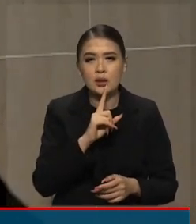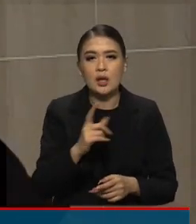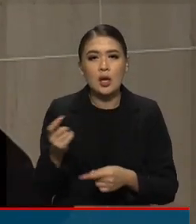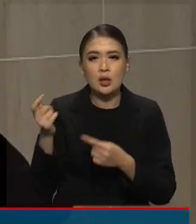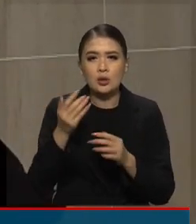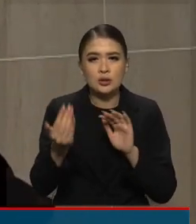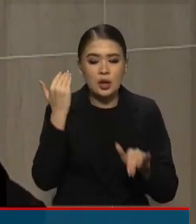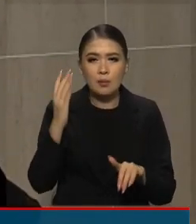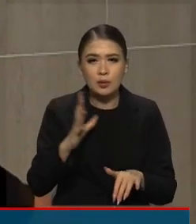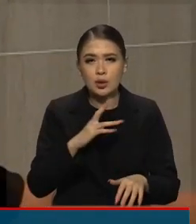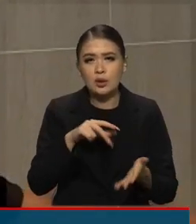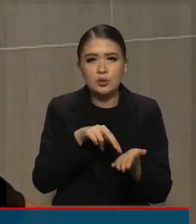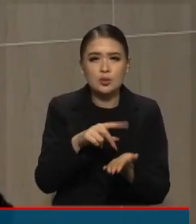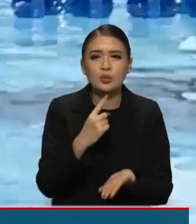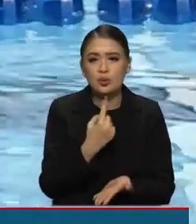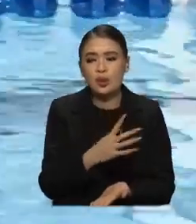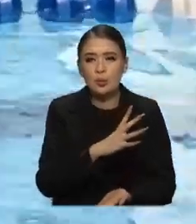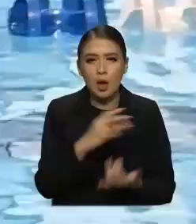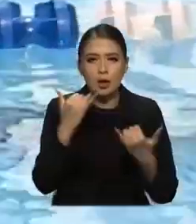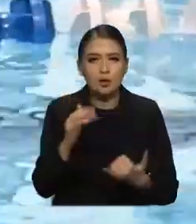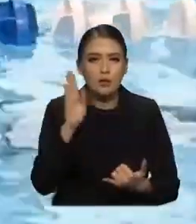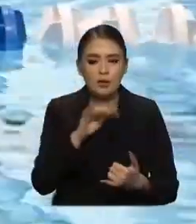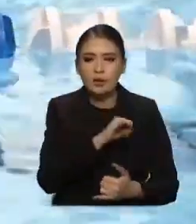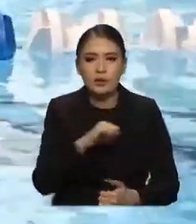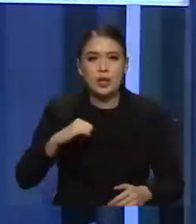плавать и даже передвигался с трудом, а сейчас даже ныряет под воду.